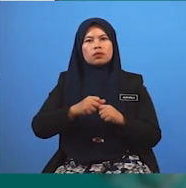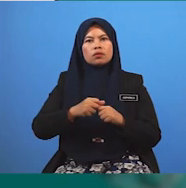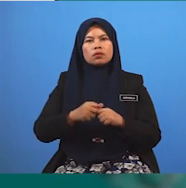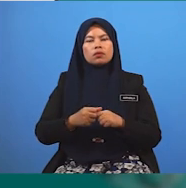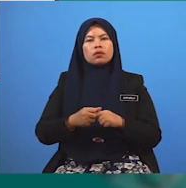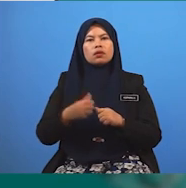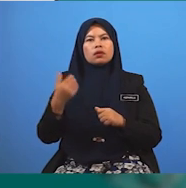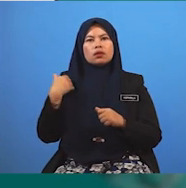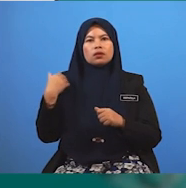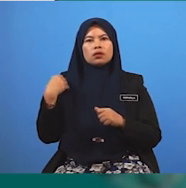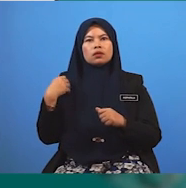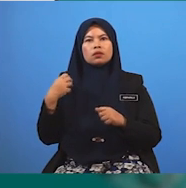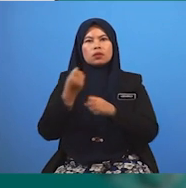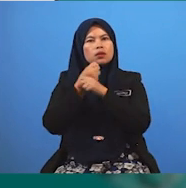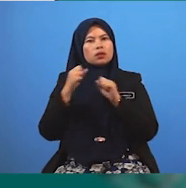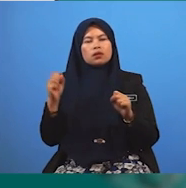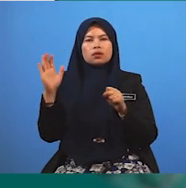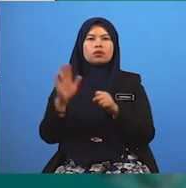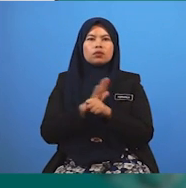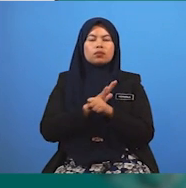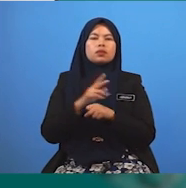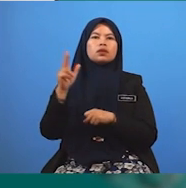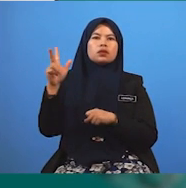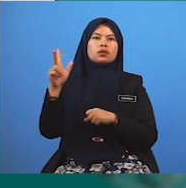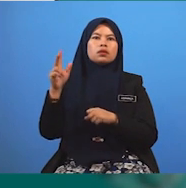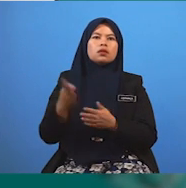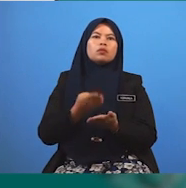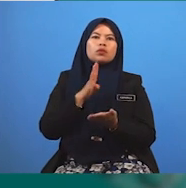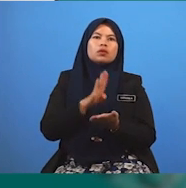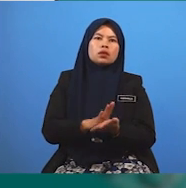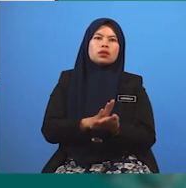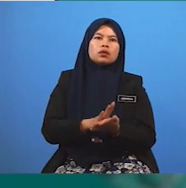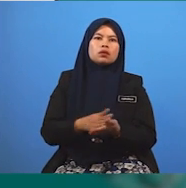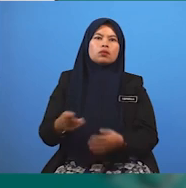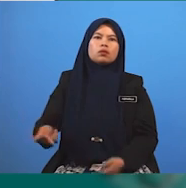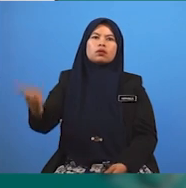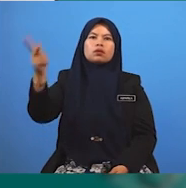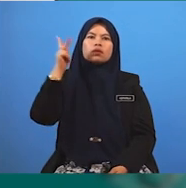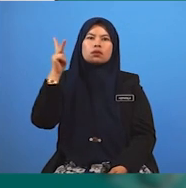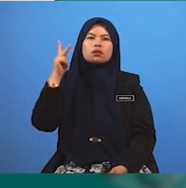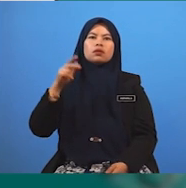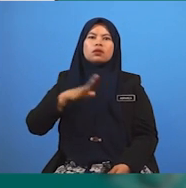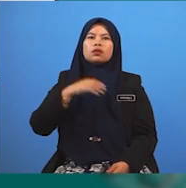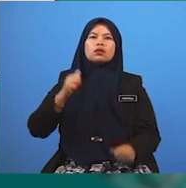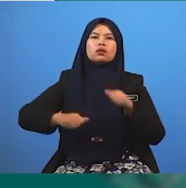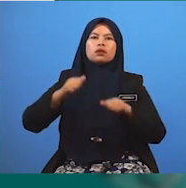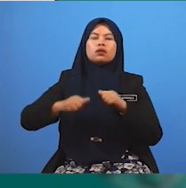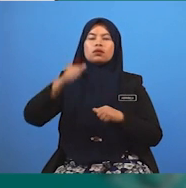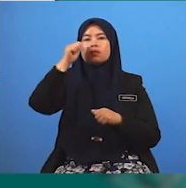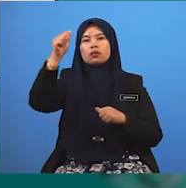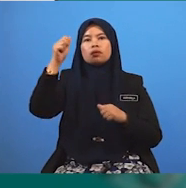membuktikan kekuasaan dan keadilan Allah kepada makhluknya kerana setiap amalan